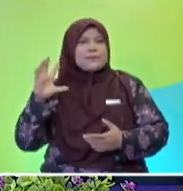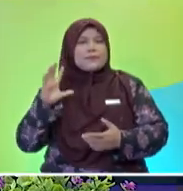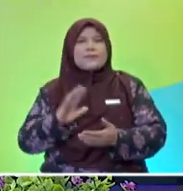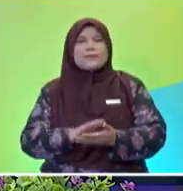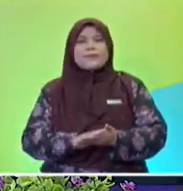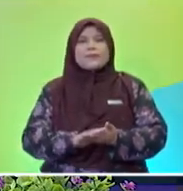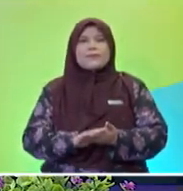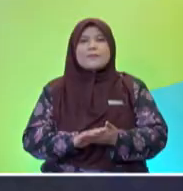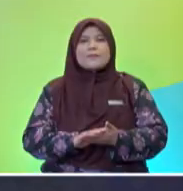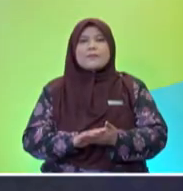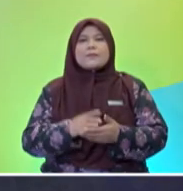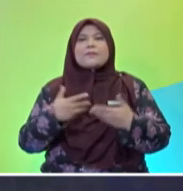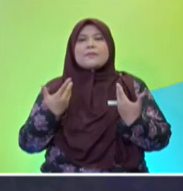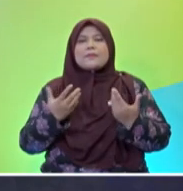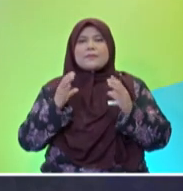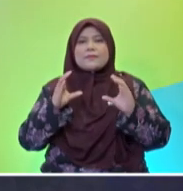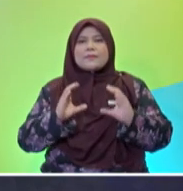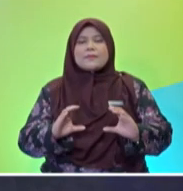macam mana